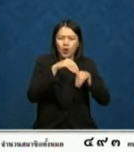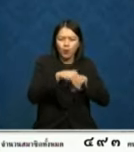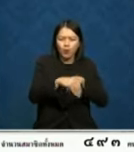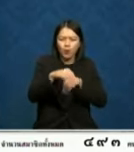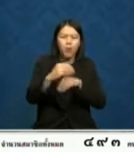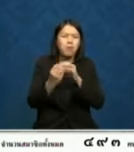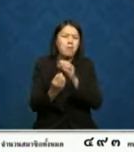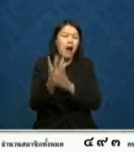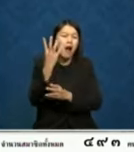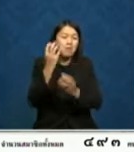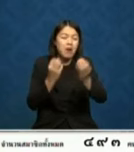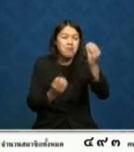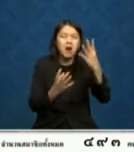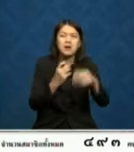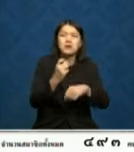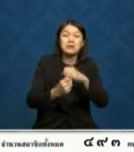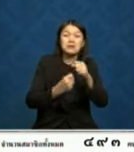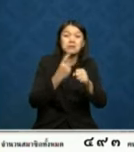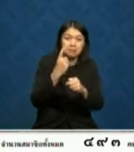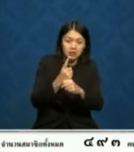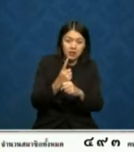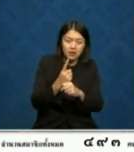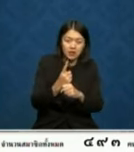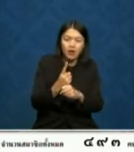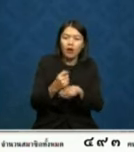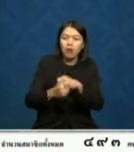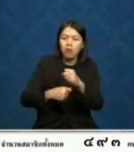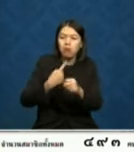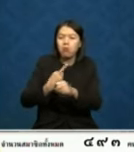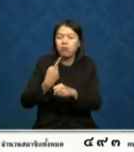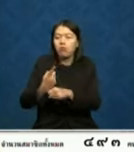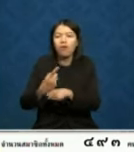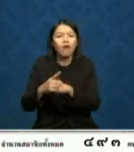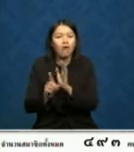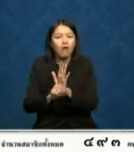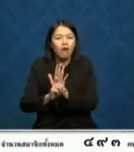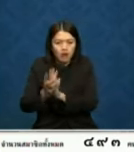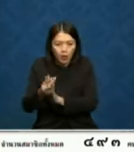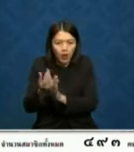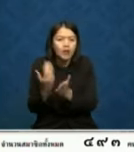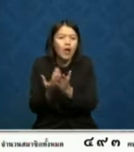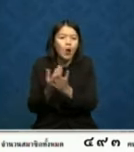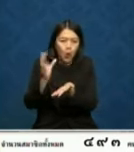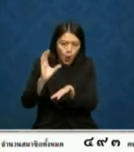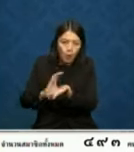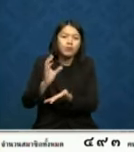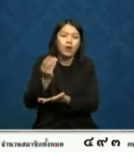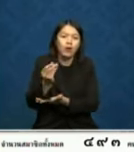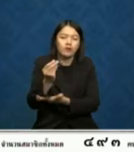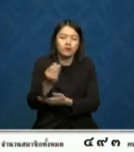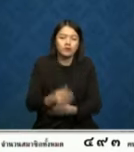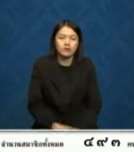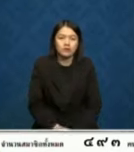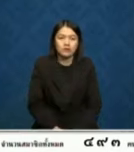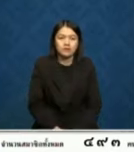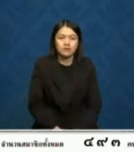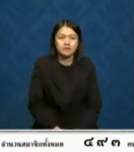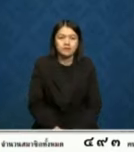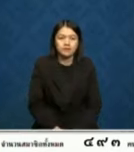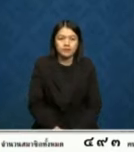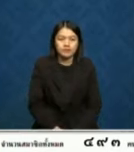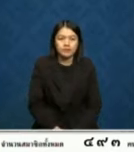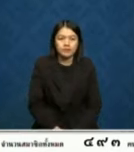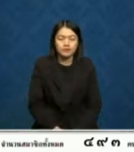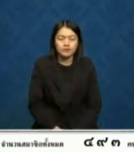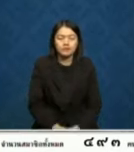เนี่ยไปปีหนึ่งนะครับแต่ละปีเนี่ยมีกี่ครั้งใช้งบประมาณเท่าไหร่นะครับอันนี้ประเด็นที่ 1